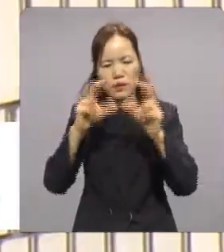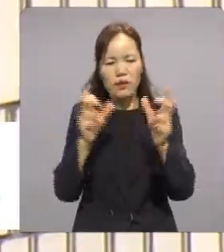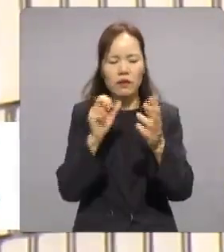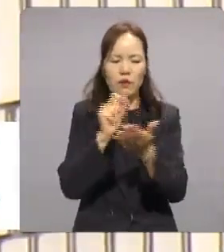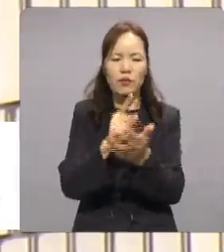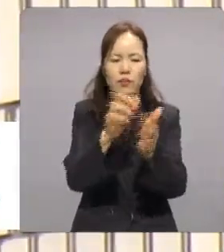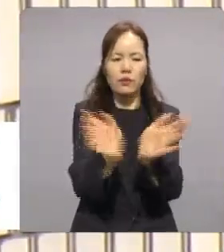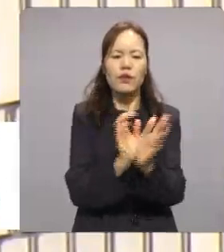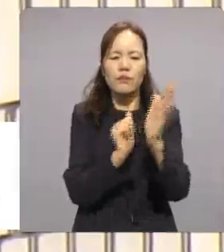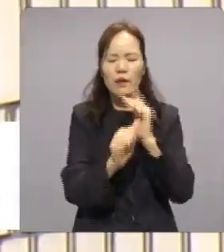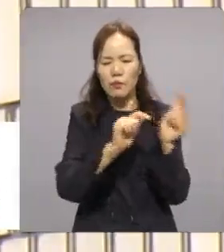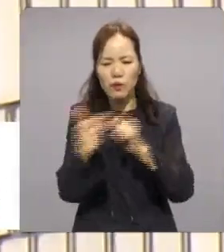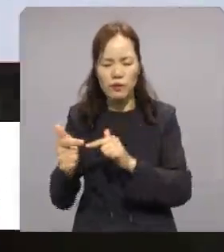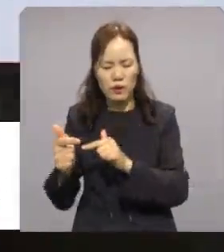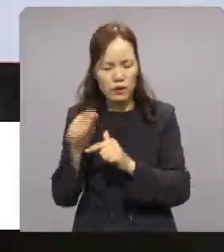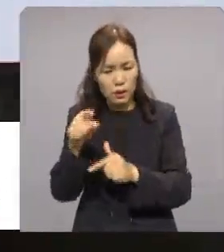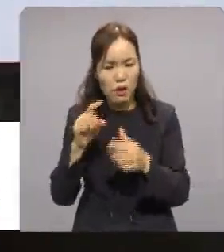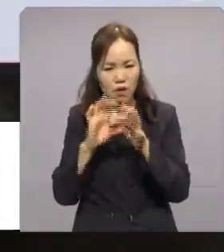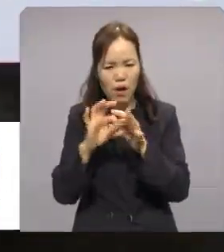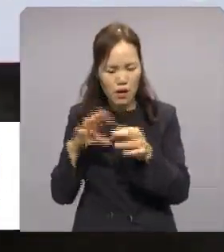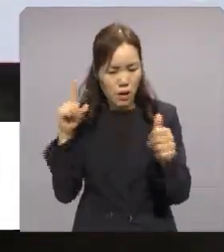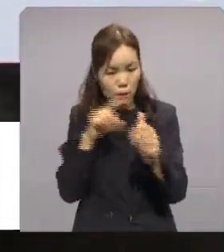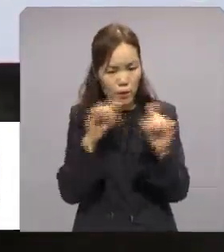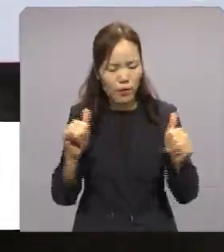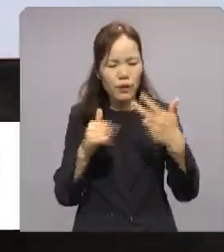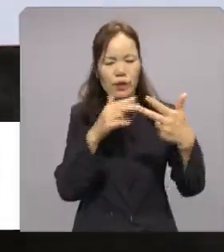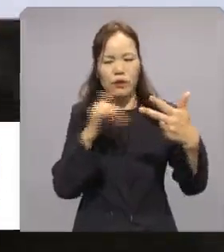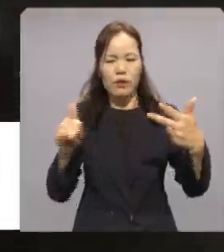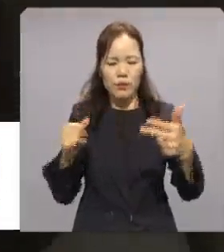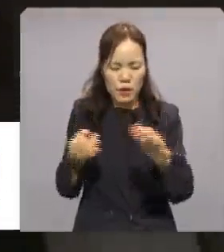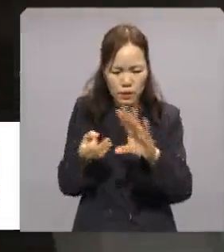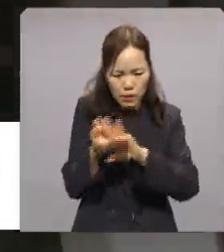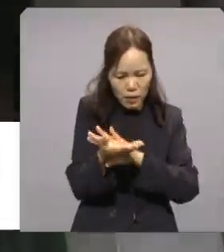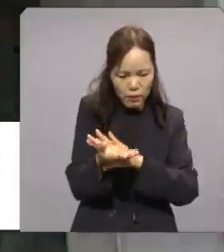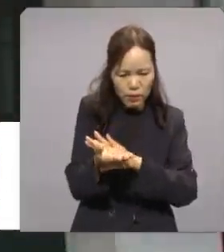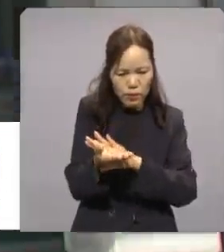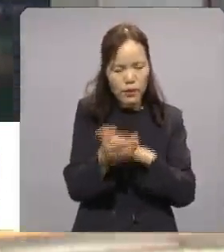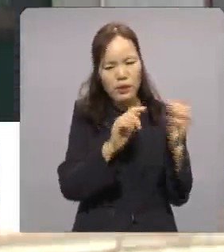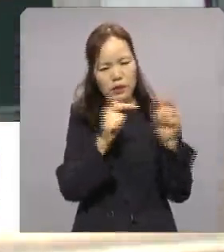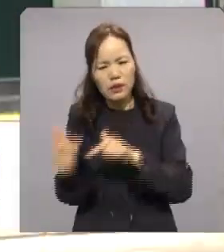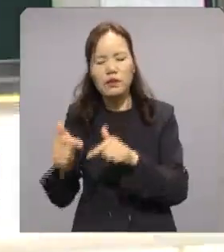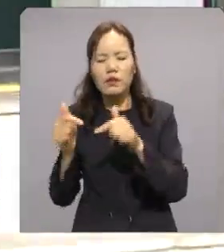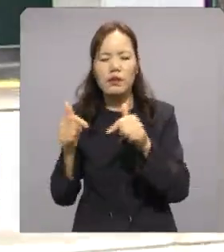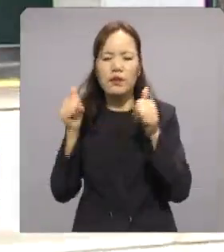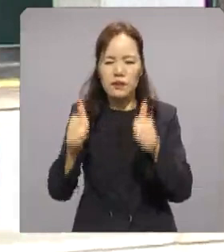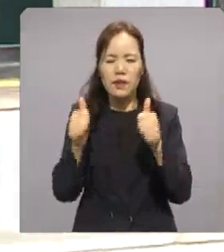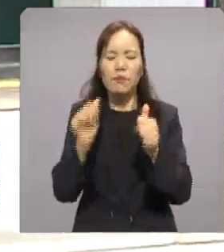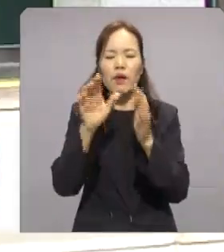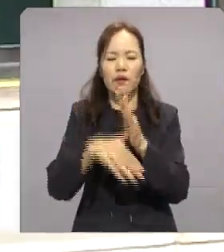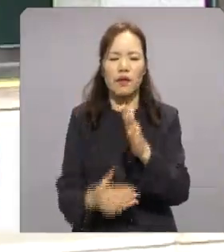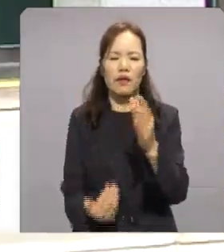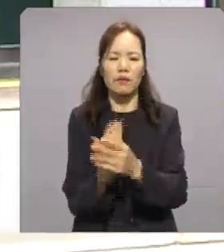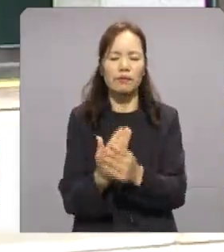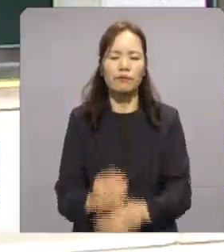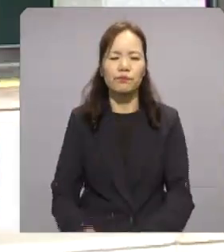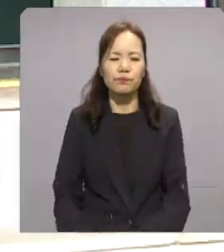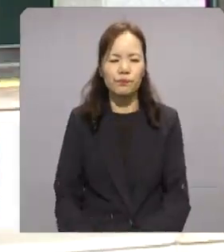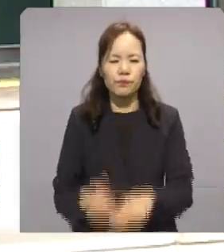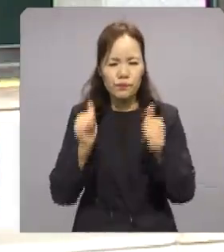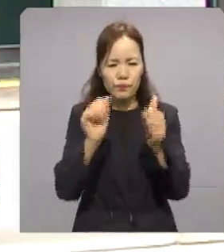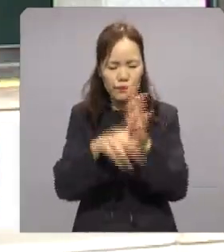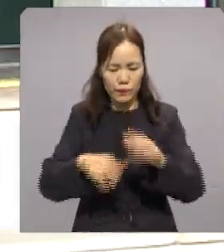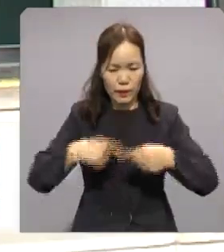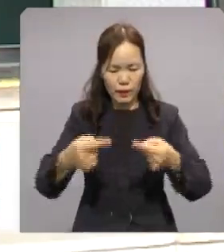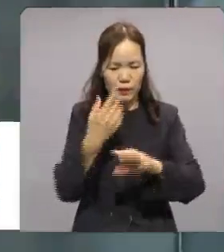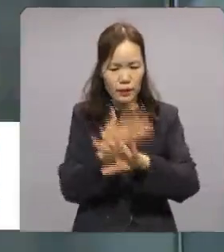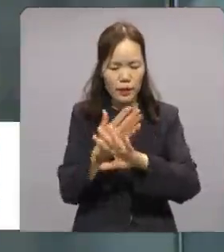등 성남 FC 의혹 관련 피고인 일곱명의 뇌물 공여 뇌물 등 혐의 사건 공판에서 내려졌습니다 공판에 함께